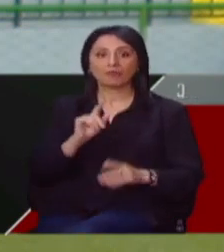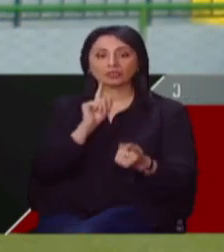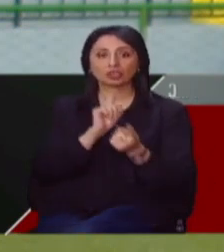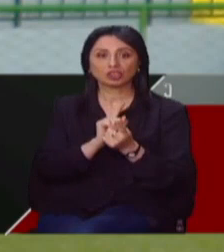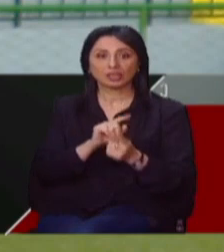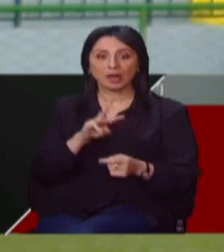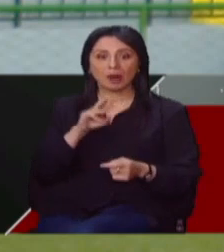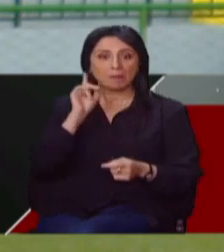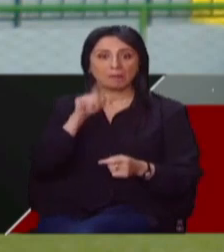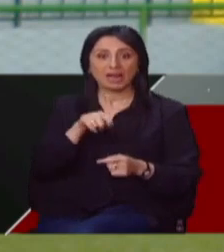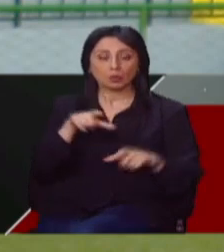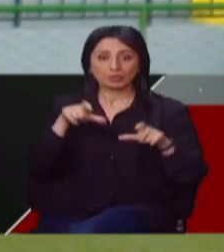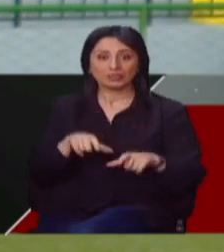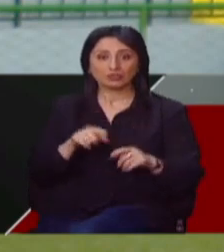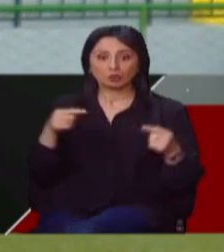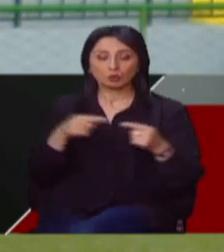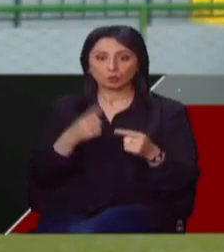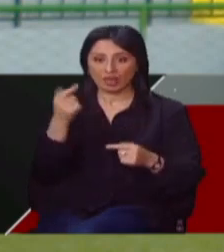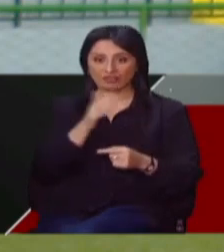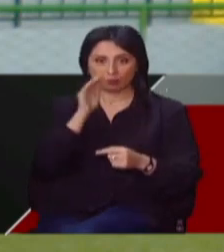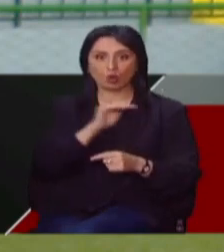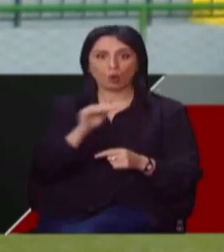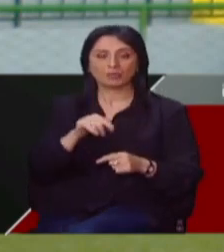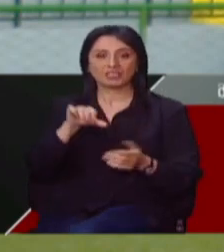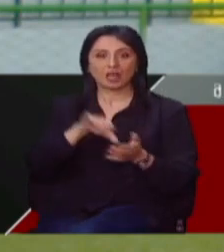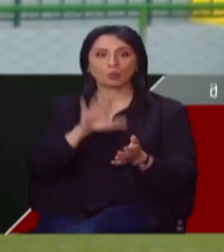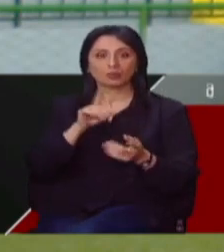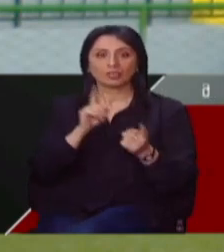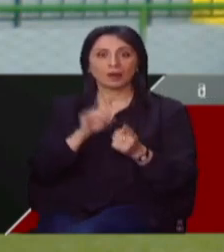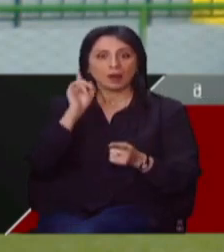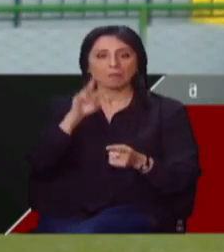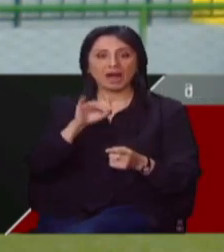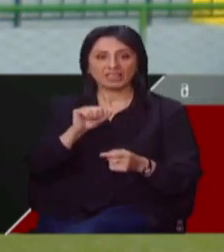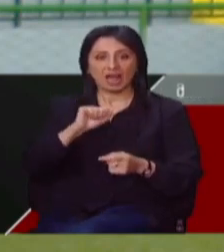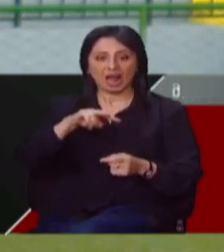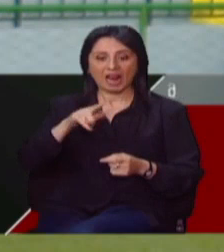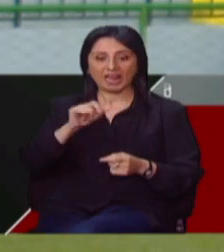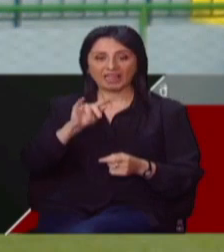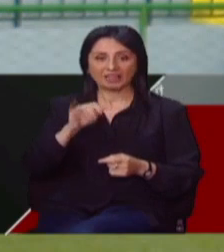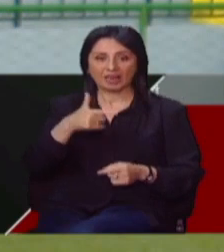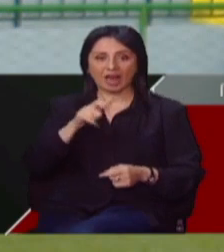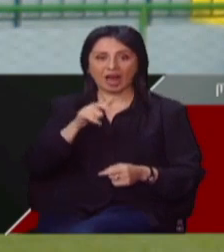შეხვედრა მარნეულის ახალ სტადიონზე ზუსტად ერთ კვირაში გაიმართება. მარნეულის ალგეთი უკვე